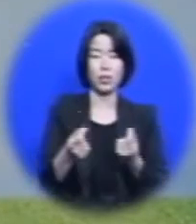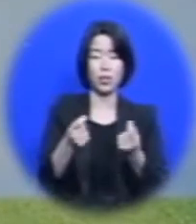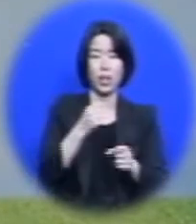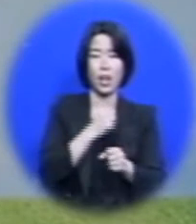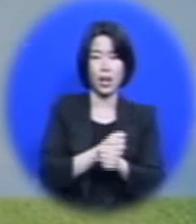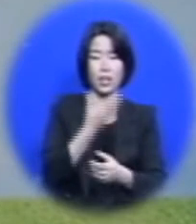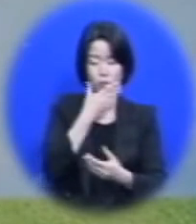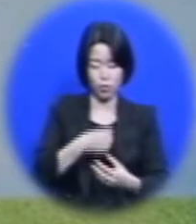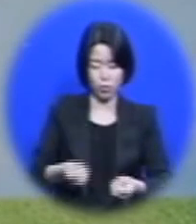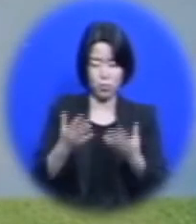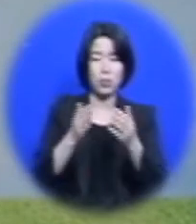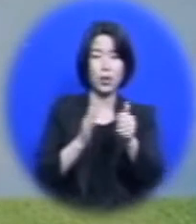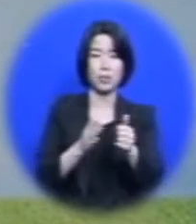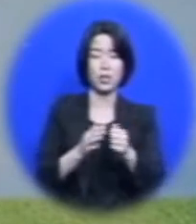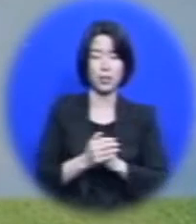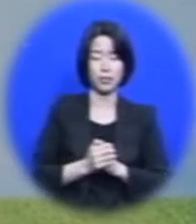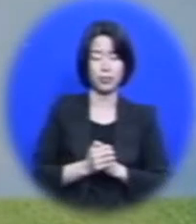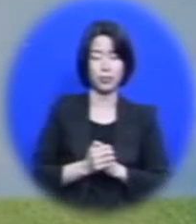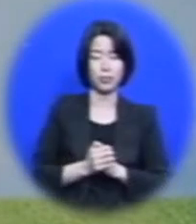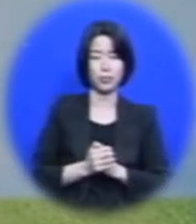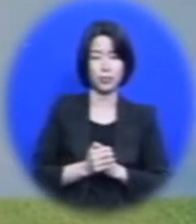축복합니다.